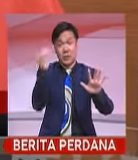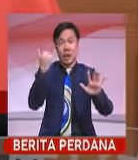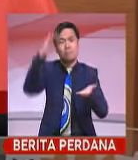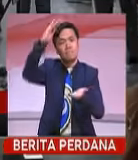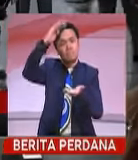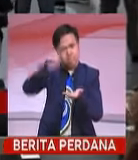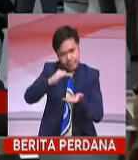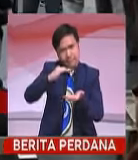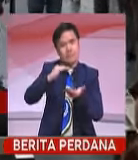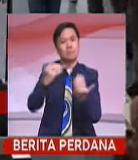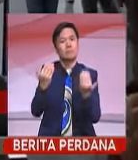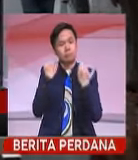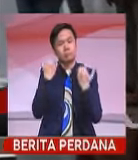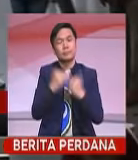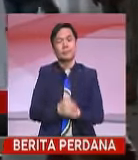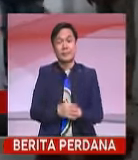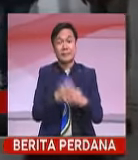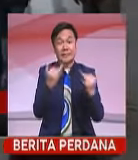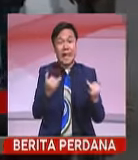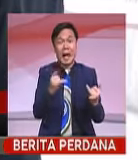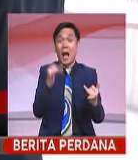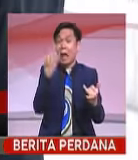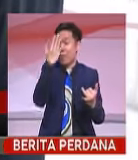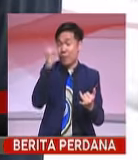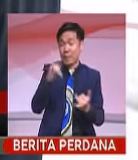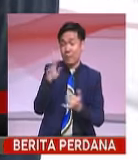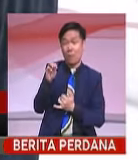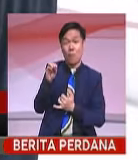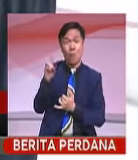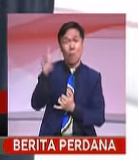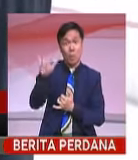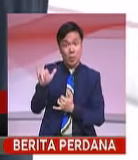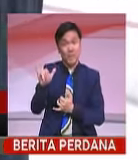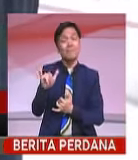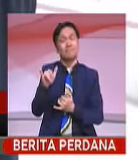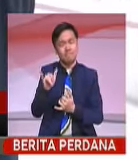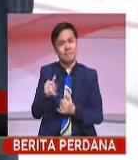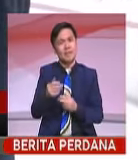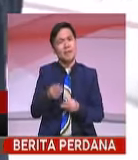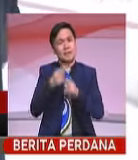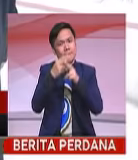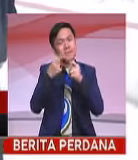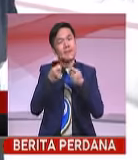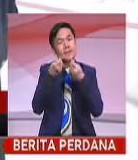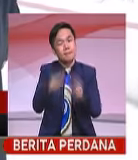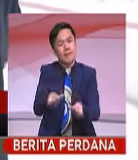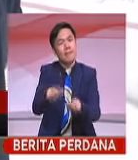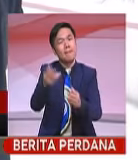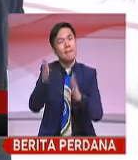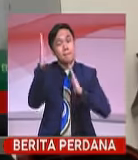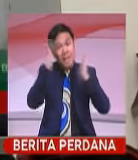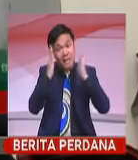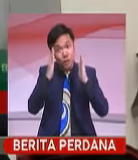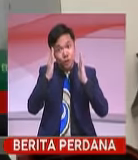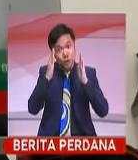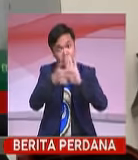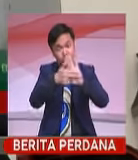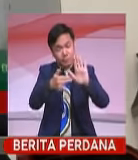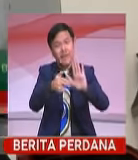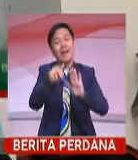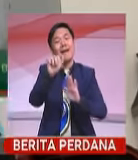berjaya dikurangkan juga menjadi faktor penarafan Moody's kekal pada A3 kepada Malaysia.